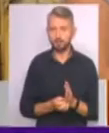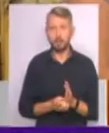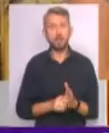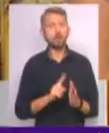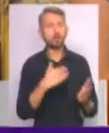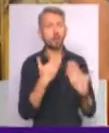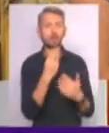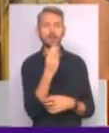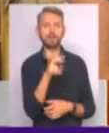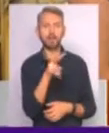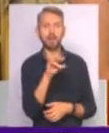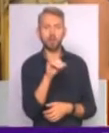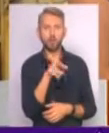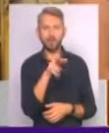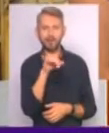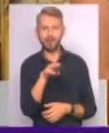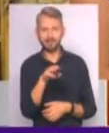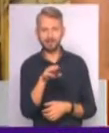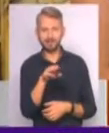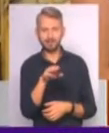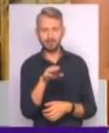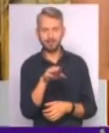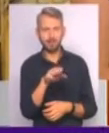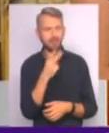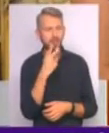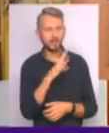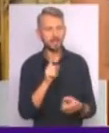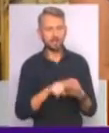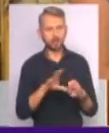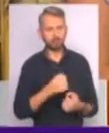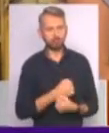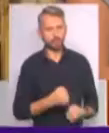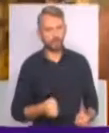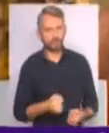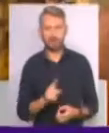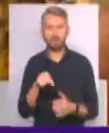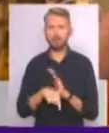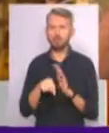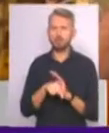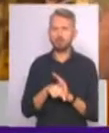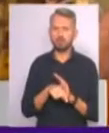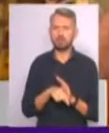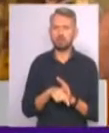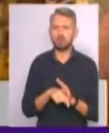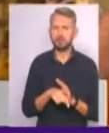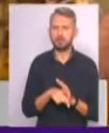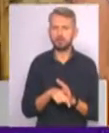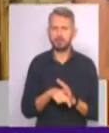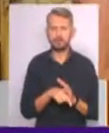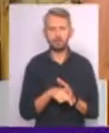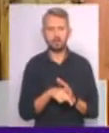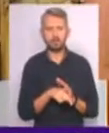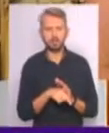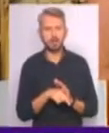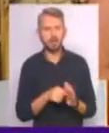касается целлюлита, то, в общем-то, далеко не всегда оно связано с ожирением. А что значит это... ранний? Давайте так сразу. Вот. Ну, ранний, ну,